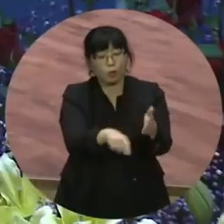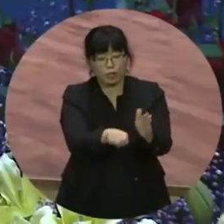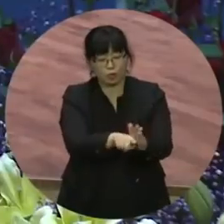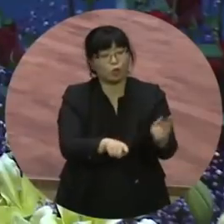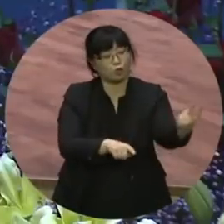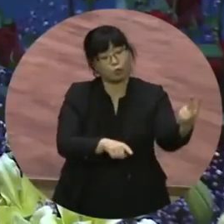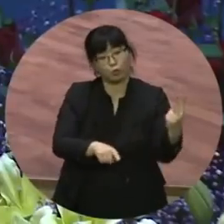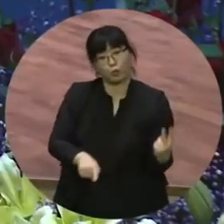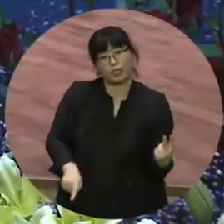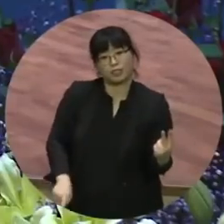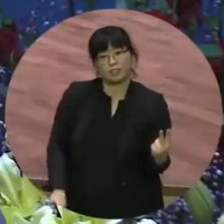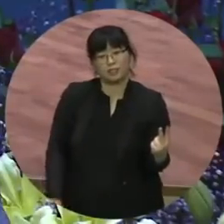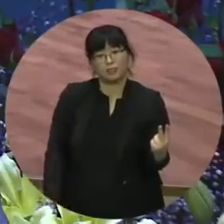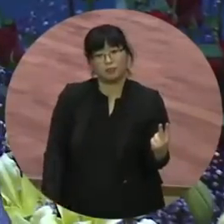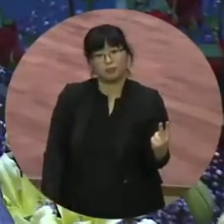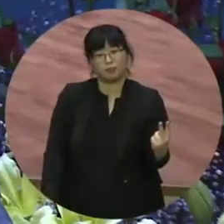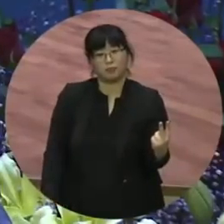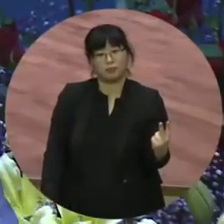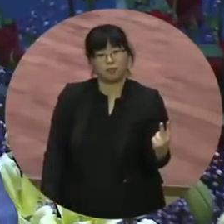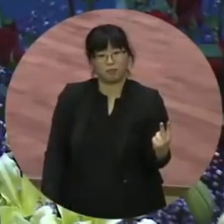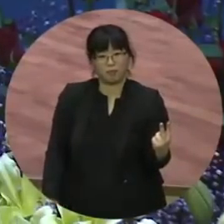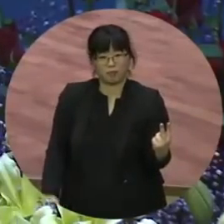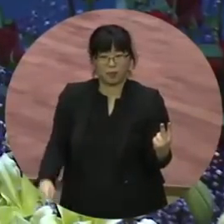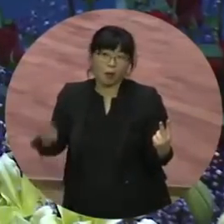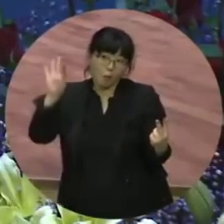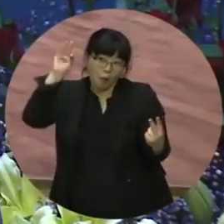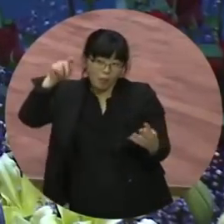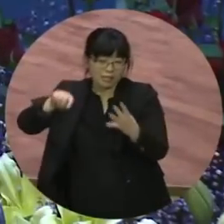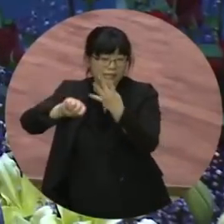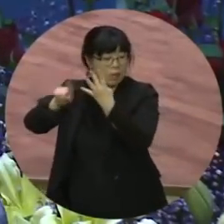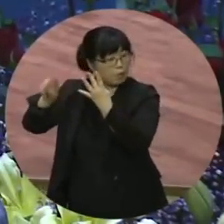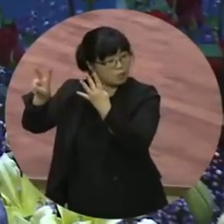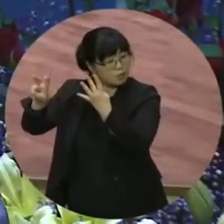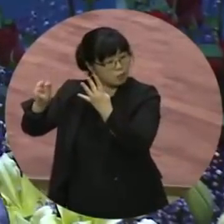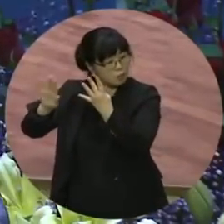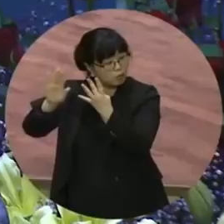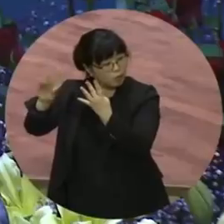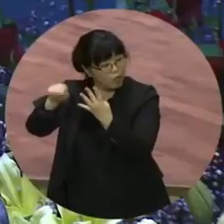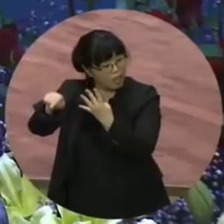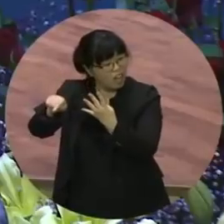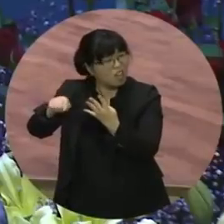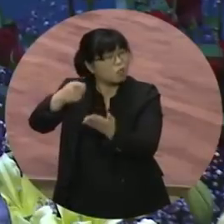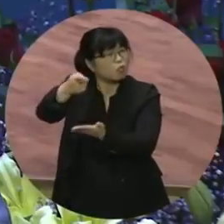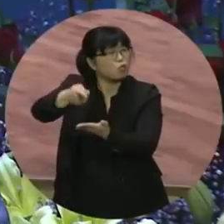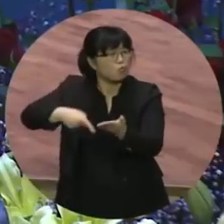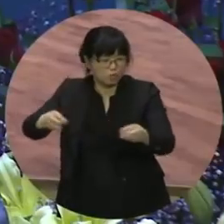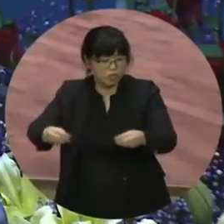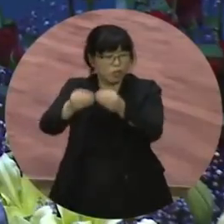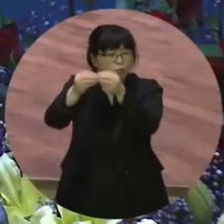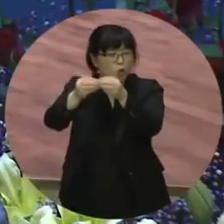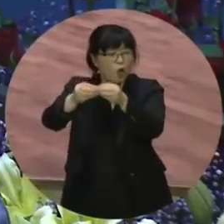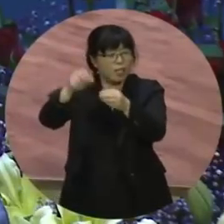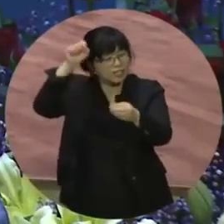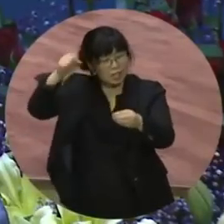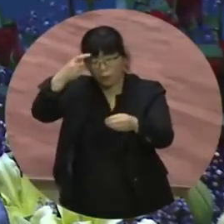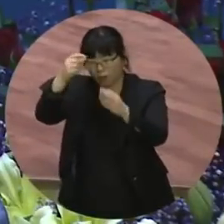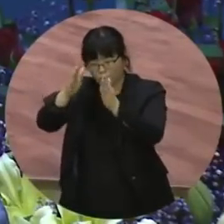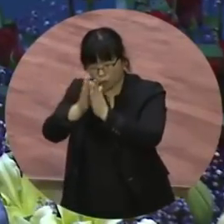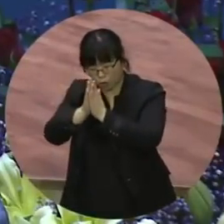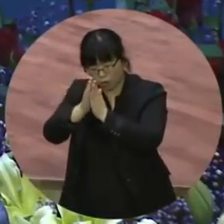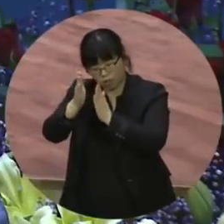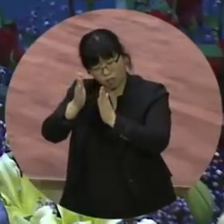기도를 참석을 못하게 돼서 미리 이 건축원금 들고 옵니다. 라고 들고 왔어요.